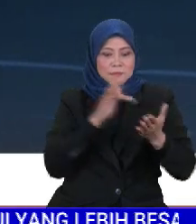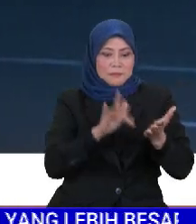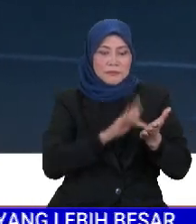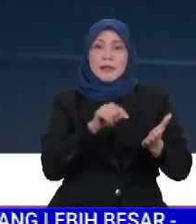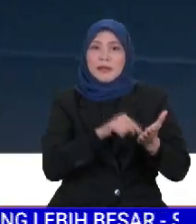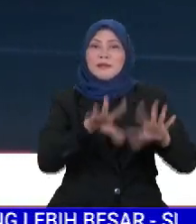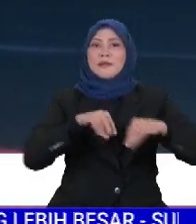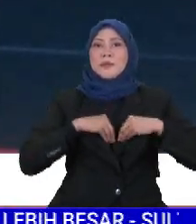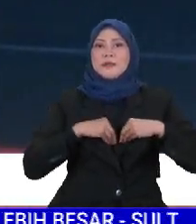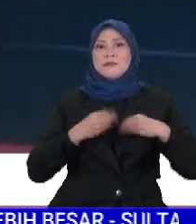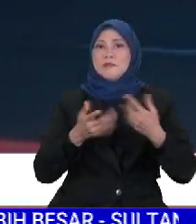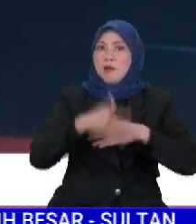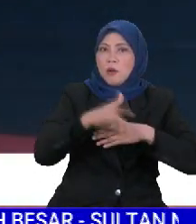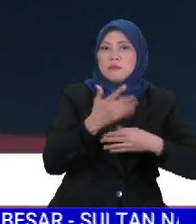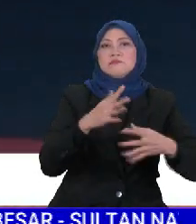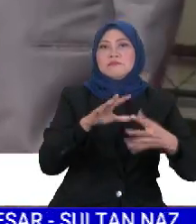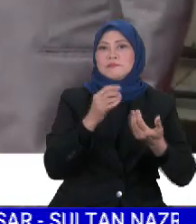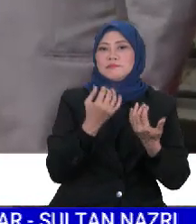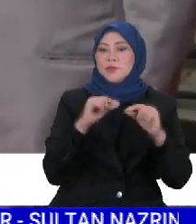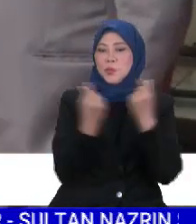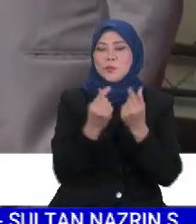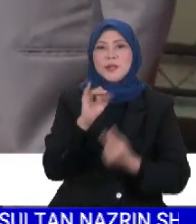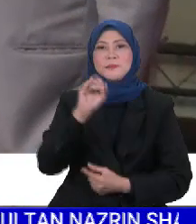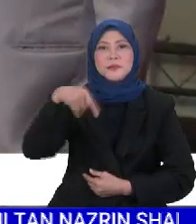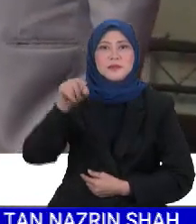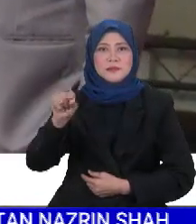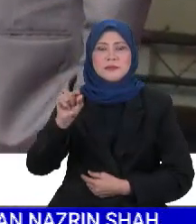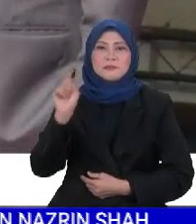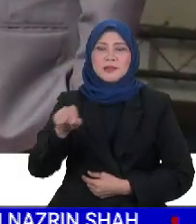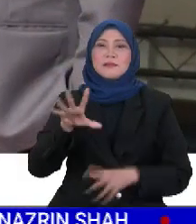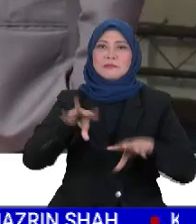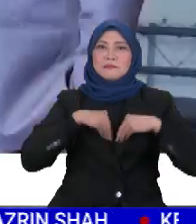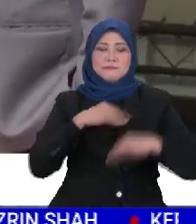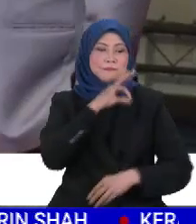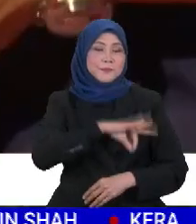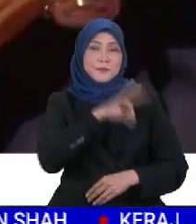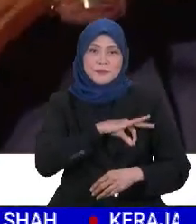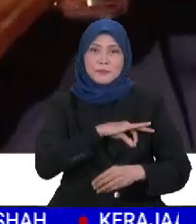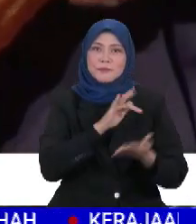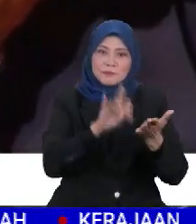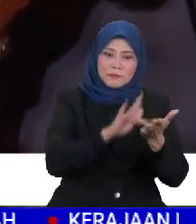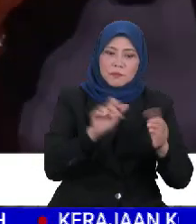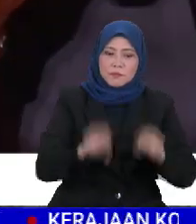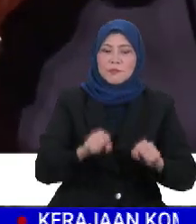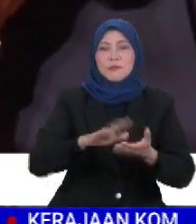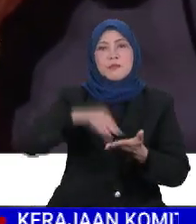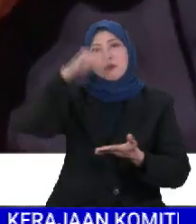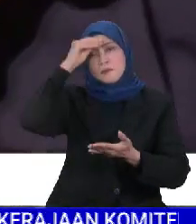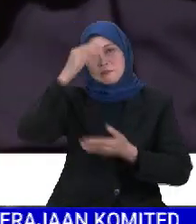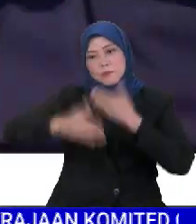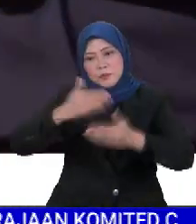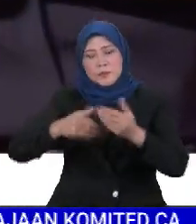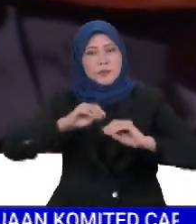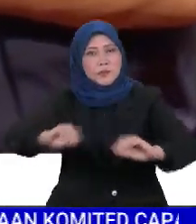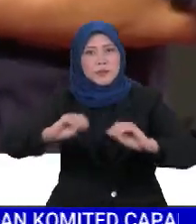terawal bagi kategori IPG. Beliau berharap para penerima memanfaatkan gadget tersebut untuk membantu dalam proses pembelajaran